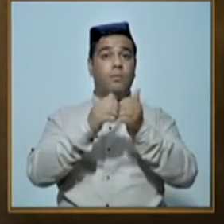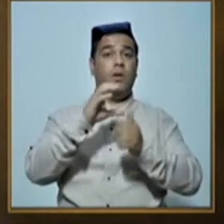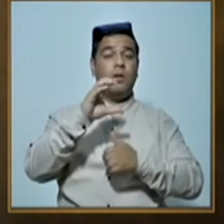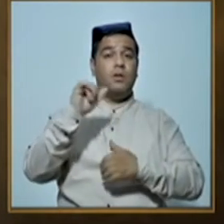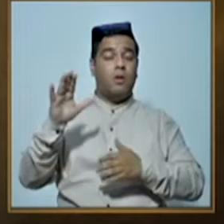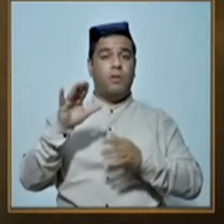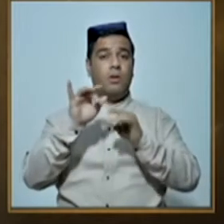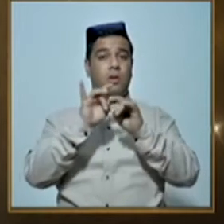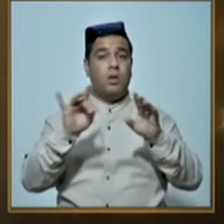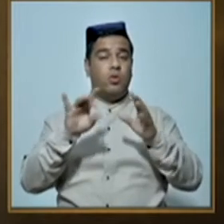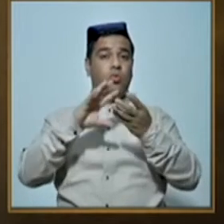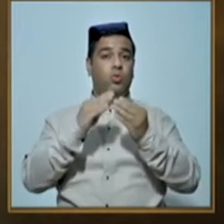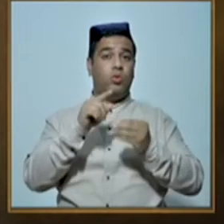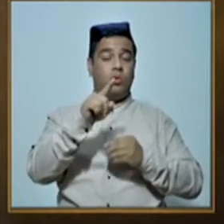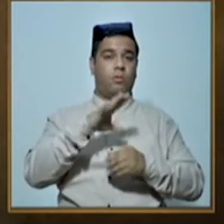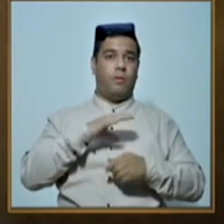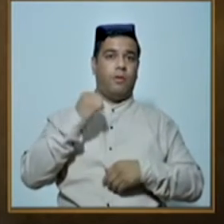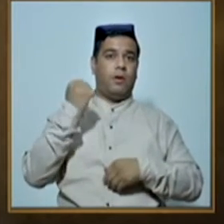berdi, turib qoldingiz, keyin g'alaba qildingiz.